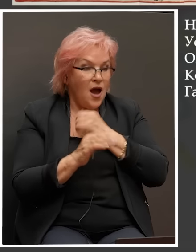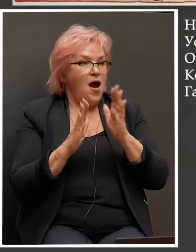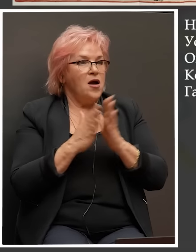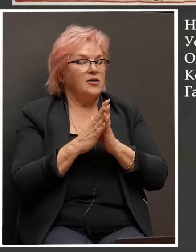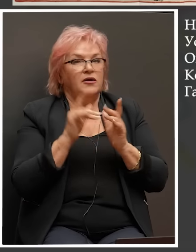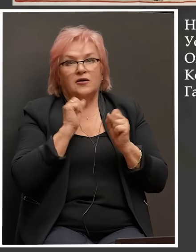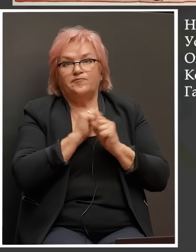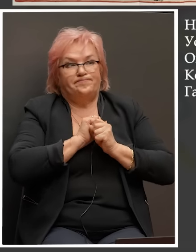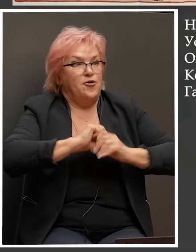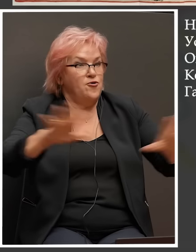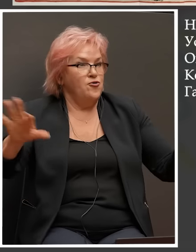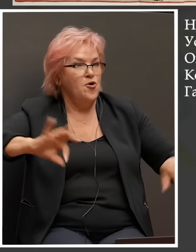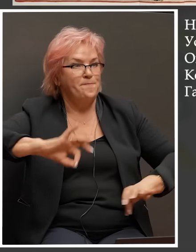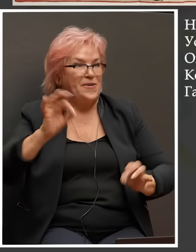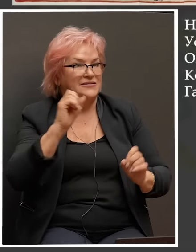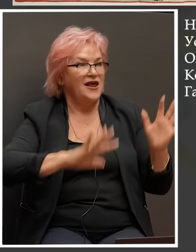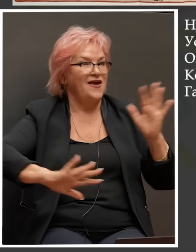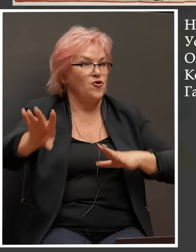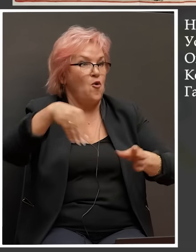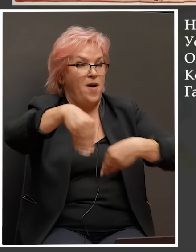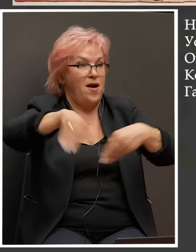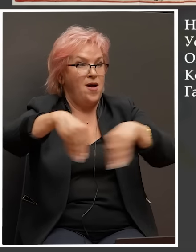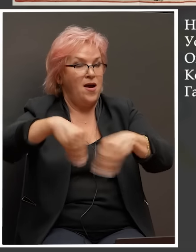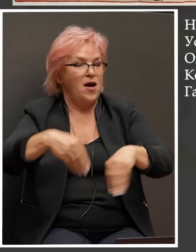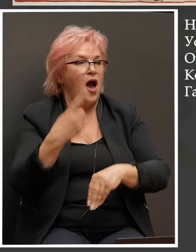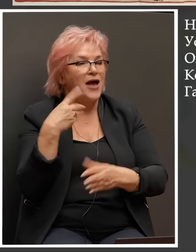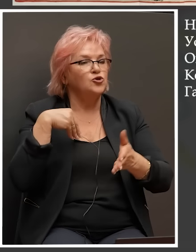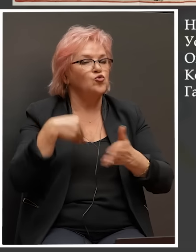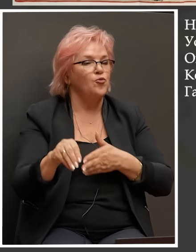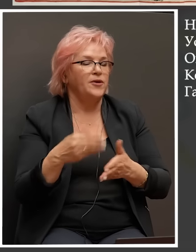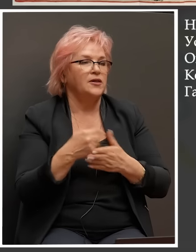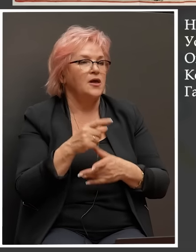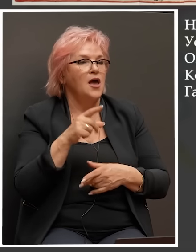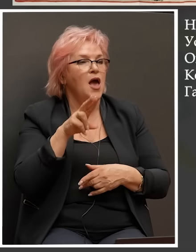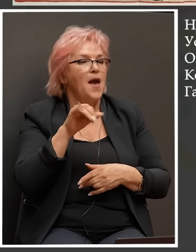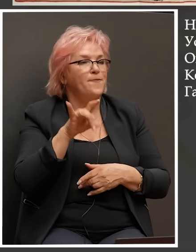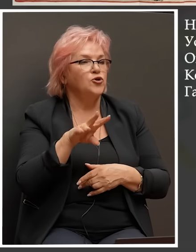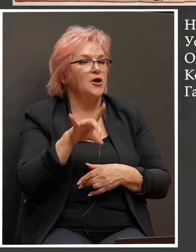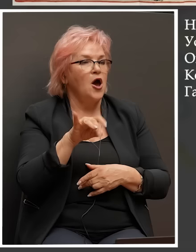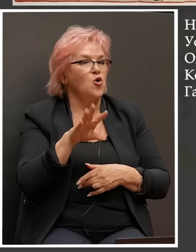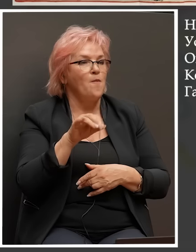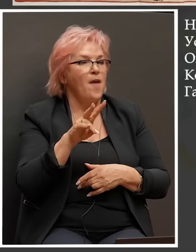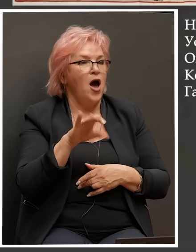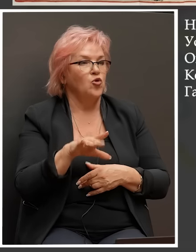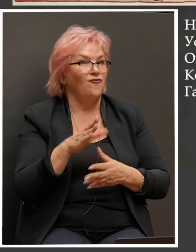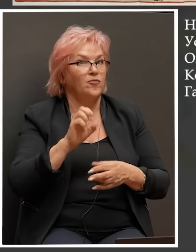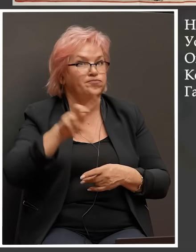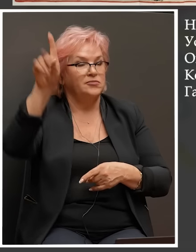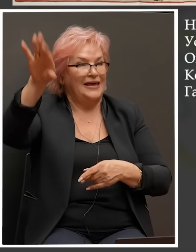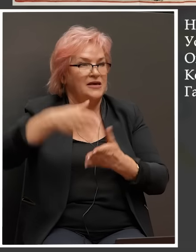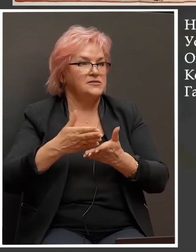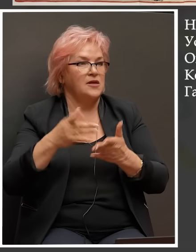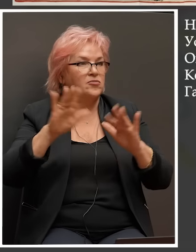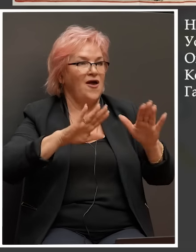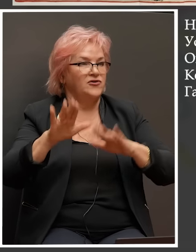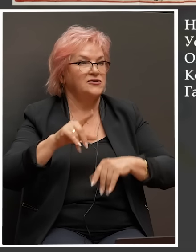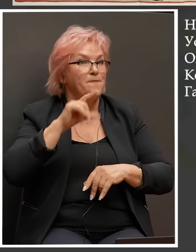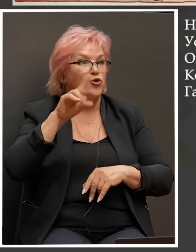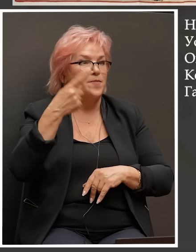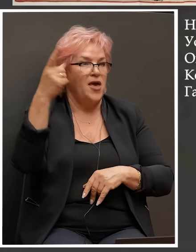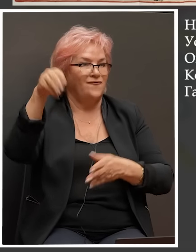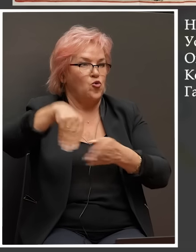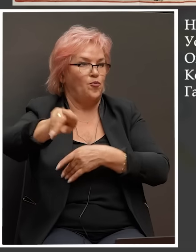книга расходится по Европе довольно приличным тиражом. Одну из них покупает, например, Петр Алексеевич Романов, на выставке лежит. Да, это экземпляр Петра